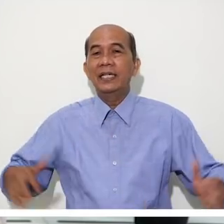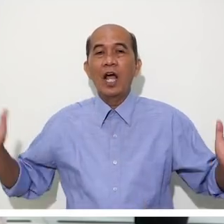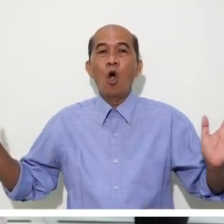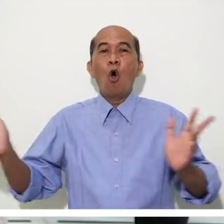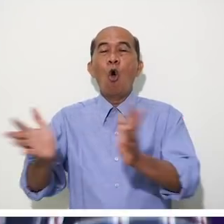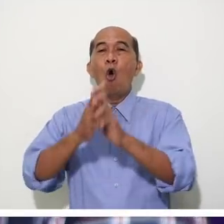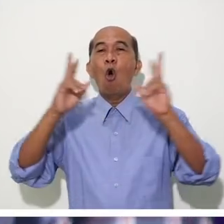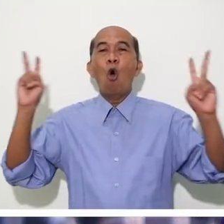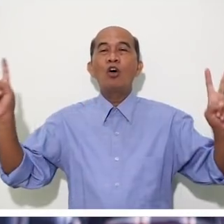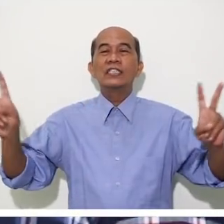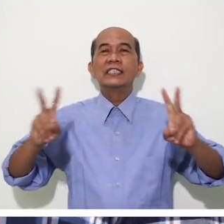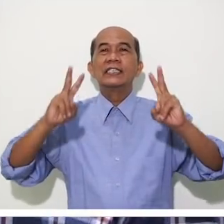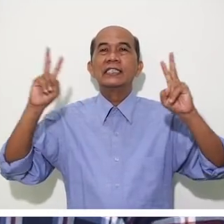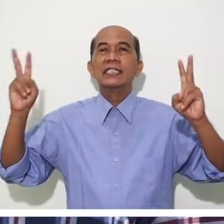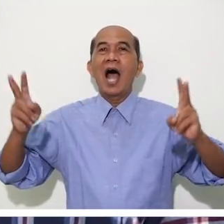amin.